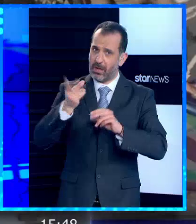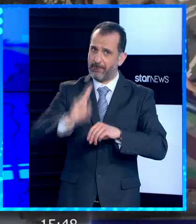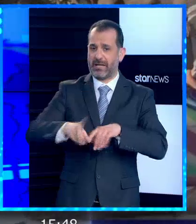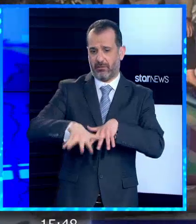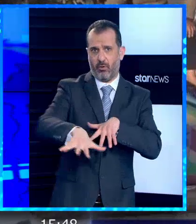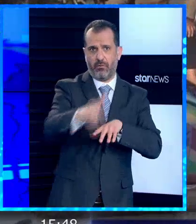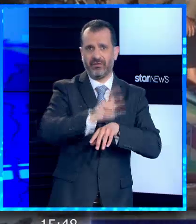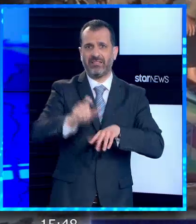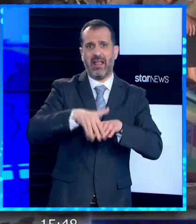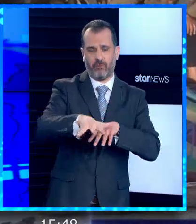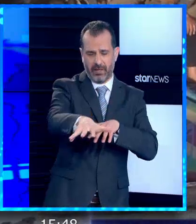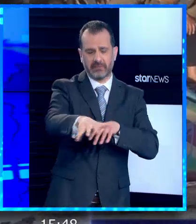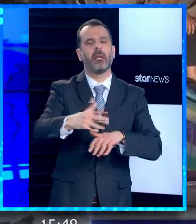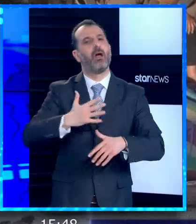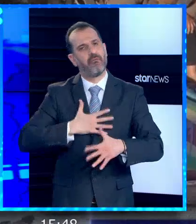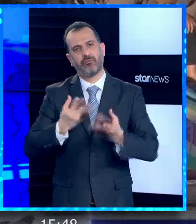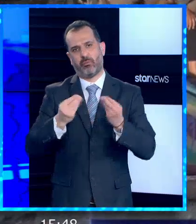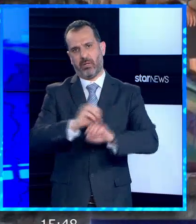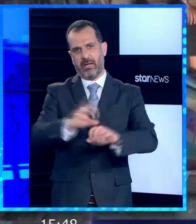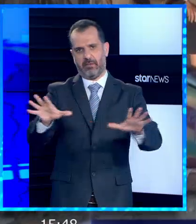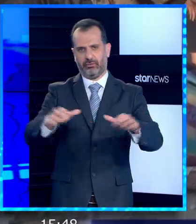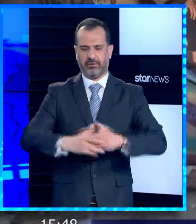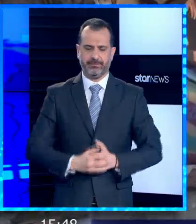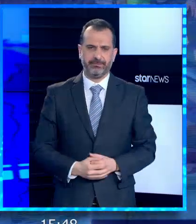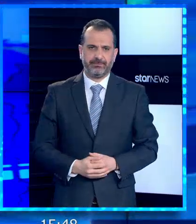εβδομάδες, Ράνια. Να σας ευχαριστήσουμε πολύ για την ενημέρωση.